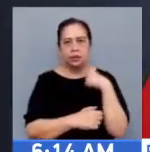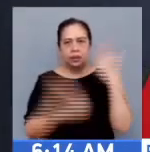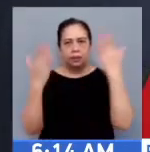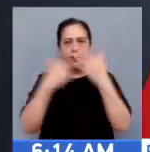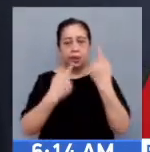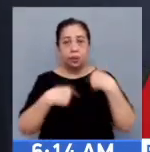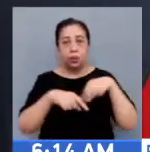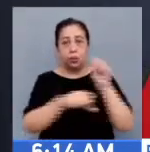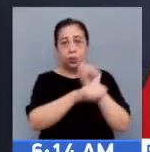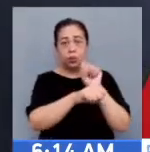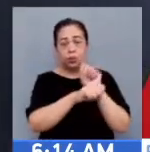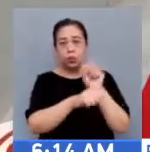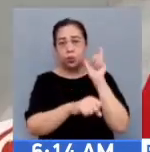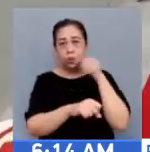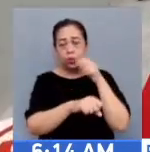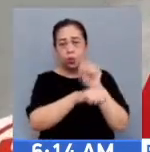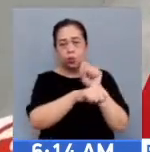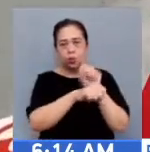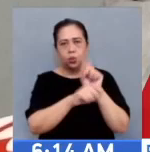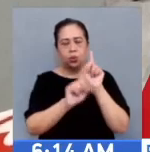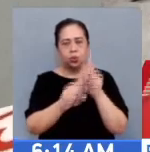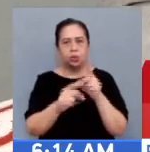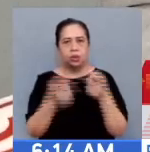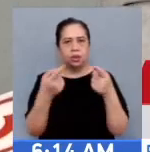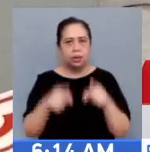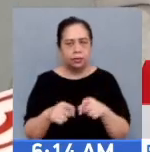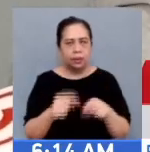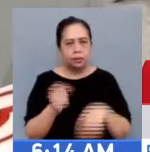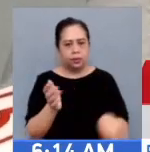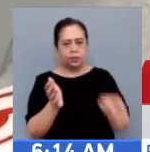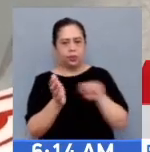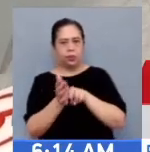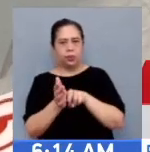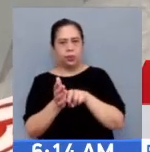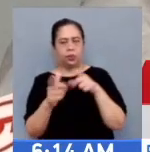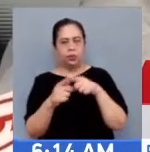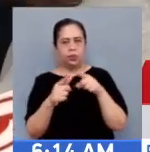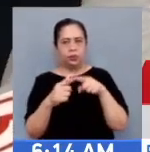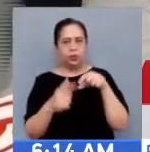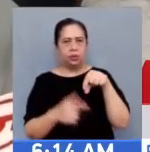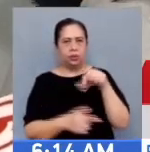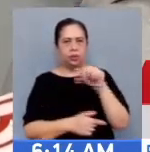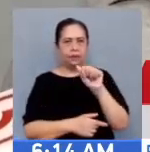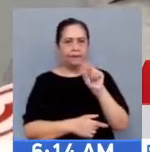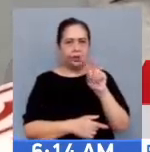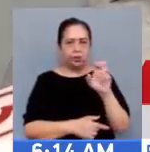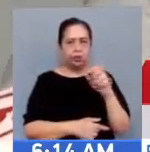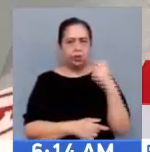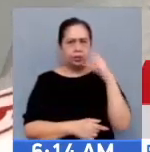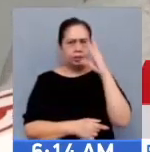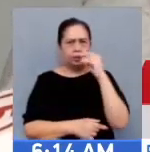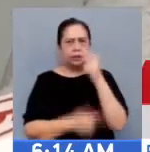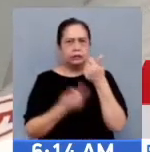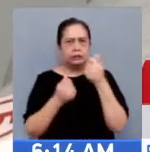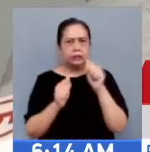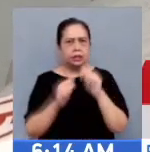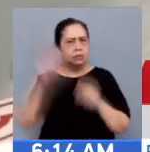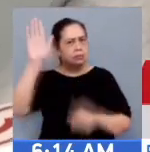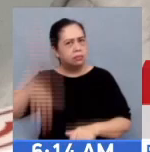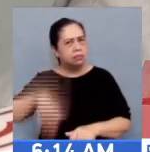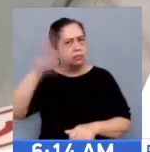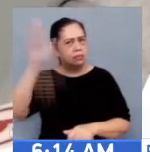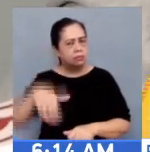sa kanyang trabaho na mangyari ang krimen. Pagsakay ka mismo sa PQAV, may lalaking nagtatry ng pumara tapos paghinto ng